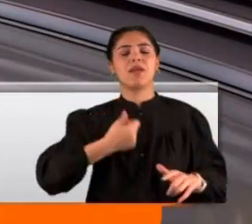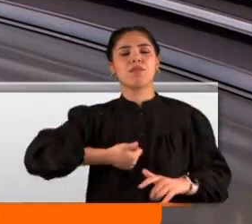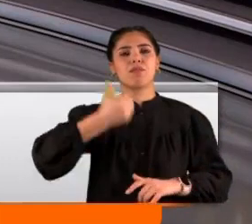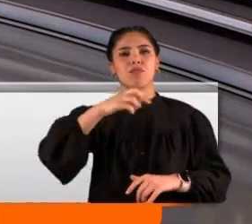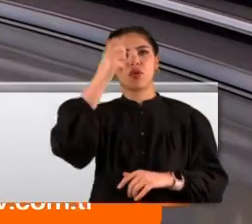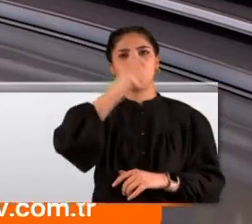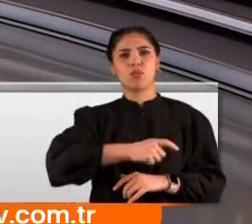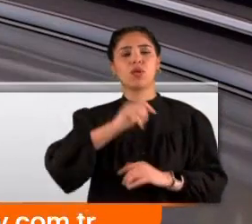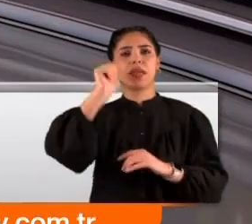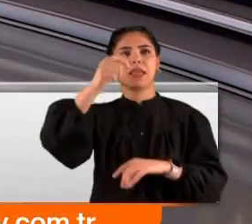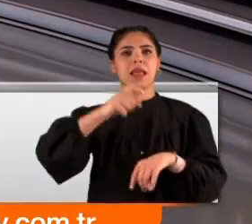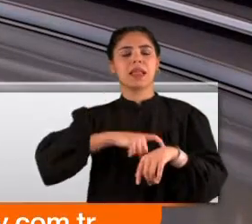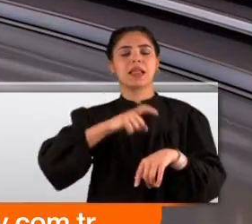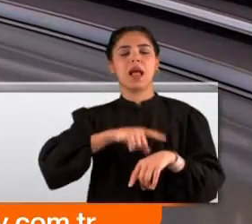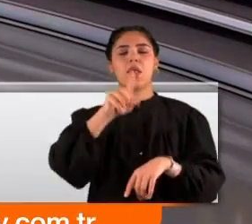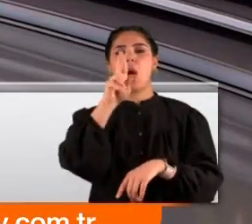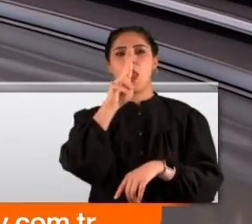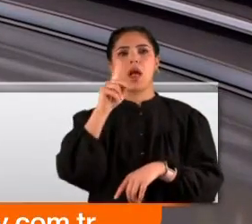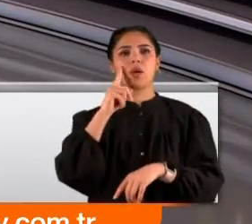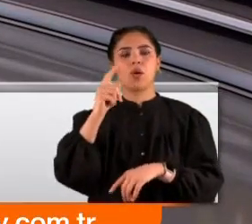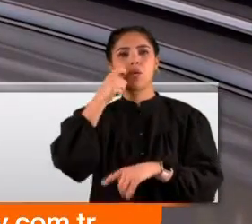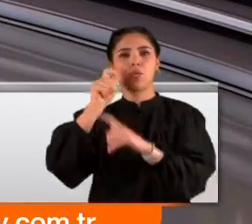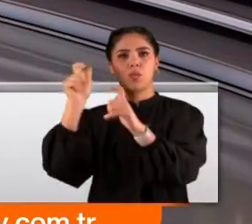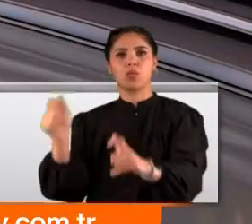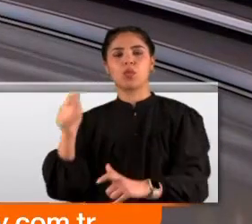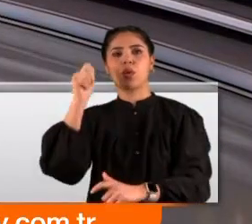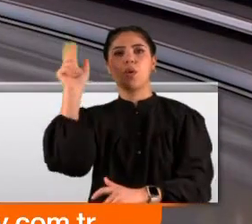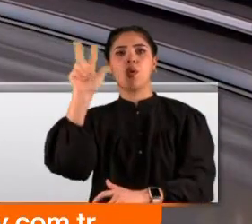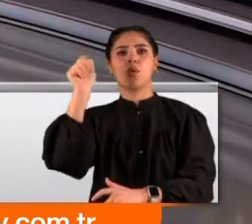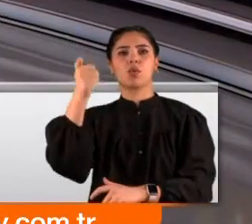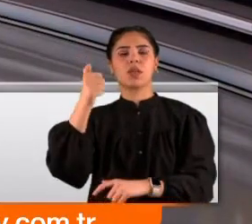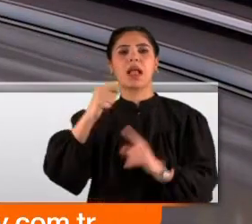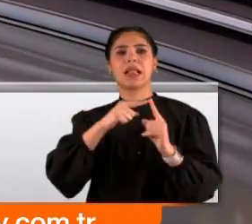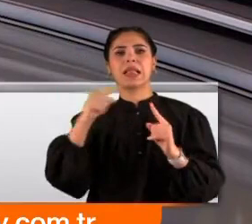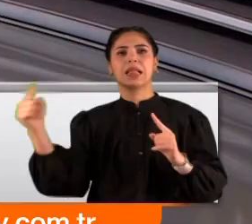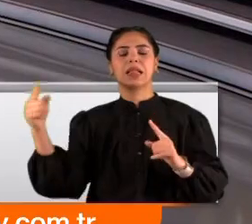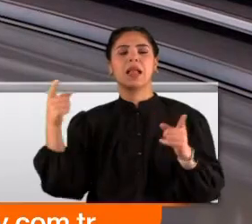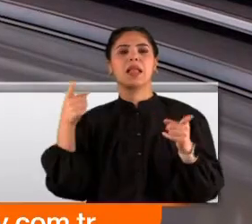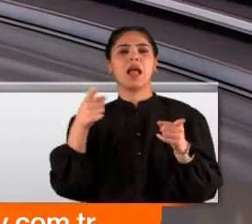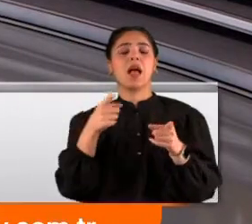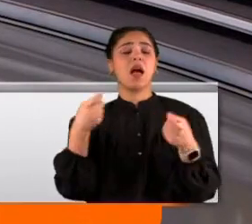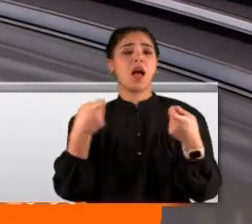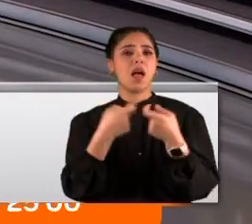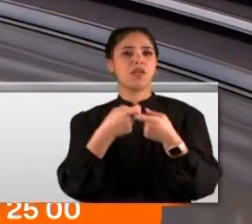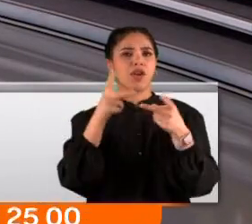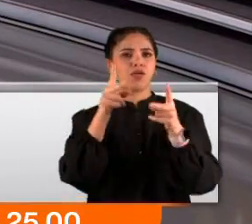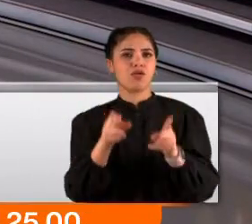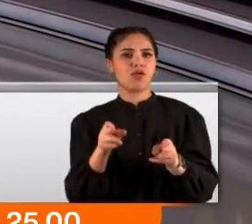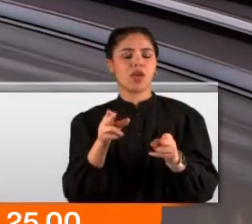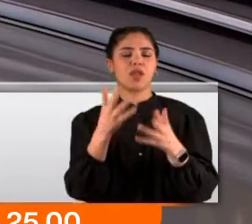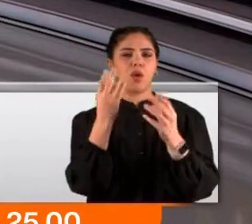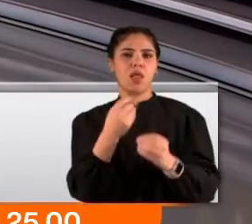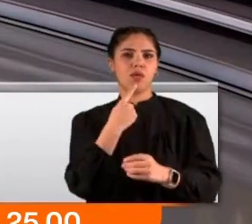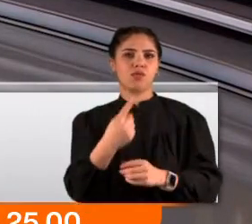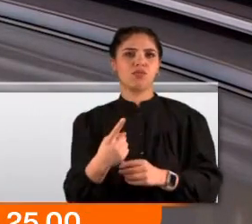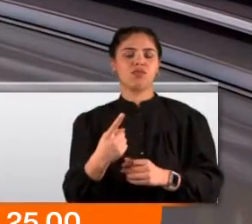12'den itibaren, öğlenden itibaren Ukrayna'da 36 saatlik ateşkes uygulanacağını açıkladı. Umarız karşılık